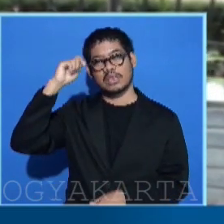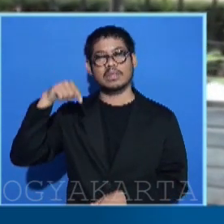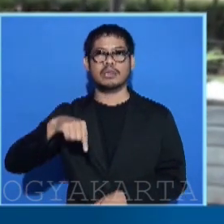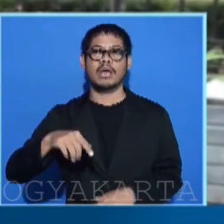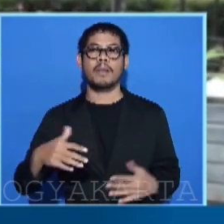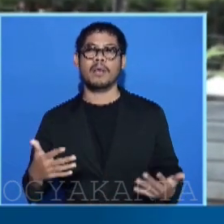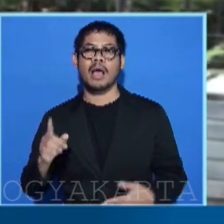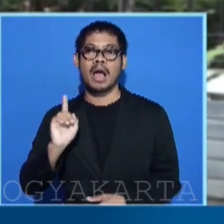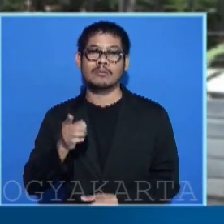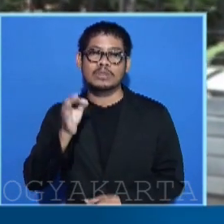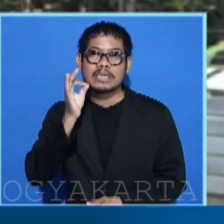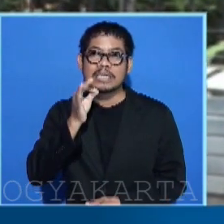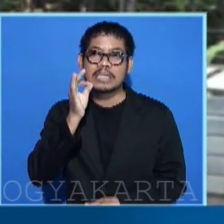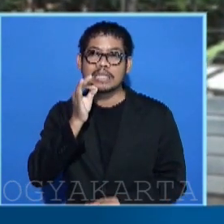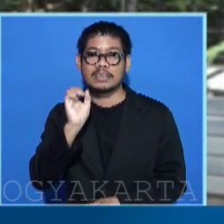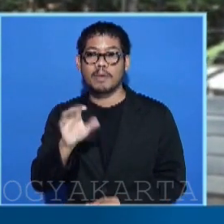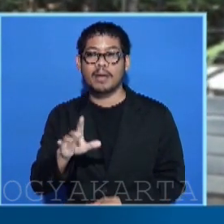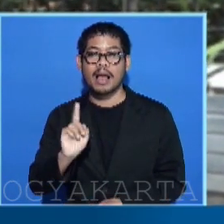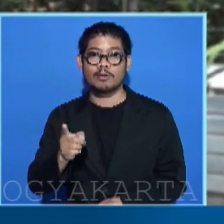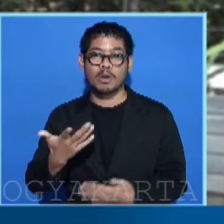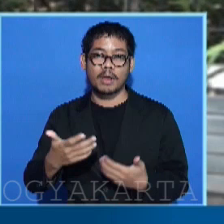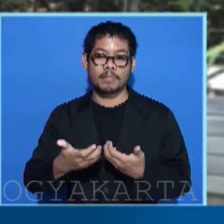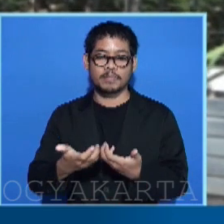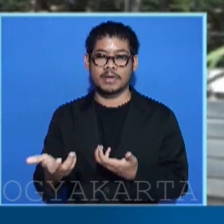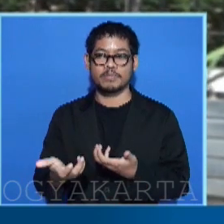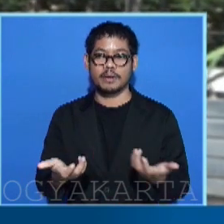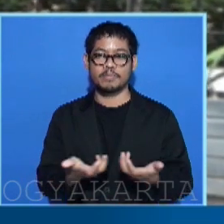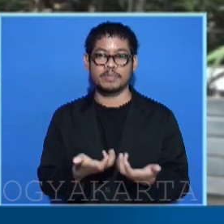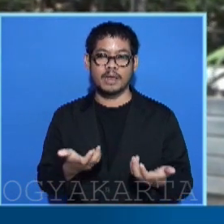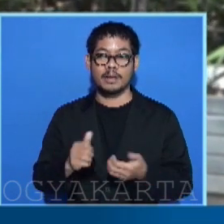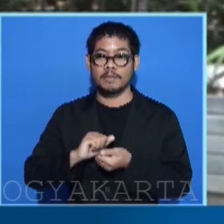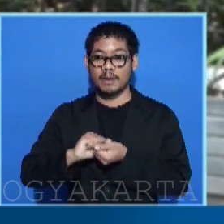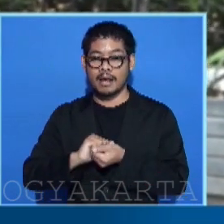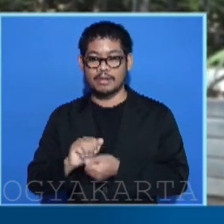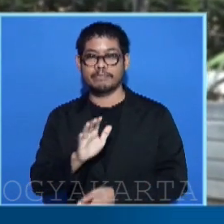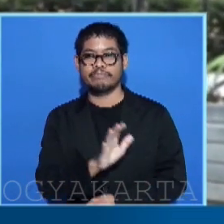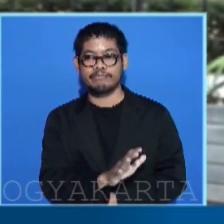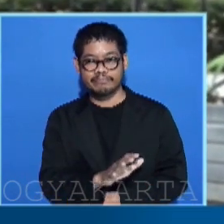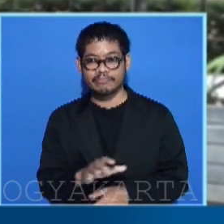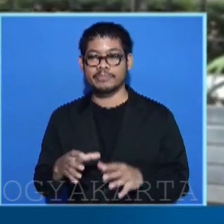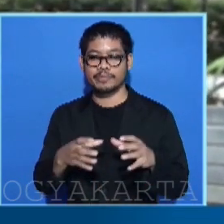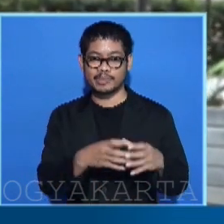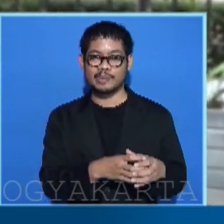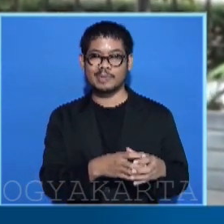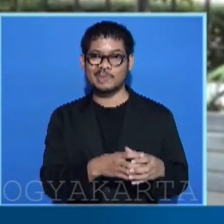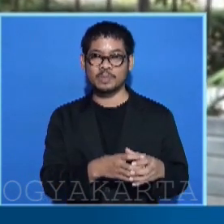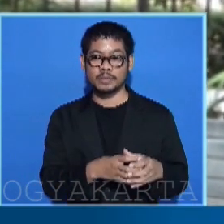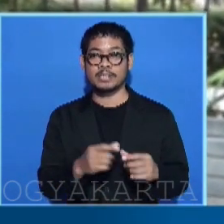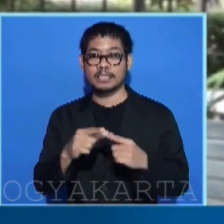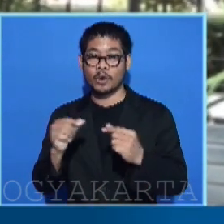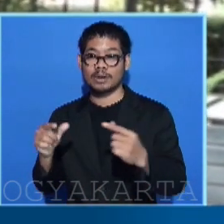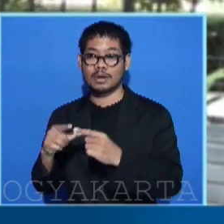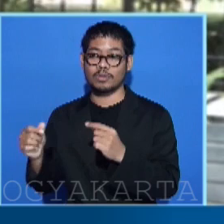di irit ya disendirikan istilahnya disendirikan plastik sendiri kan Terus apa itu daun-daun disendirikan